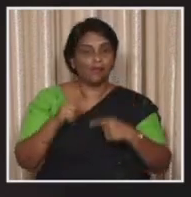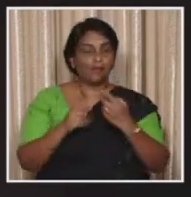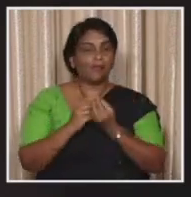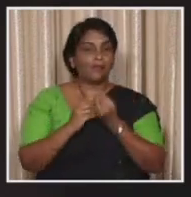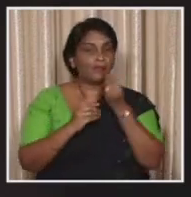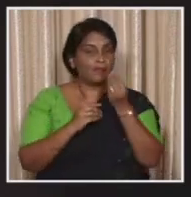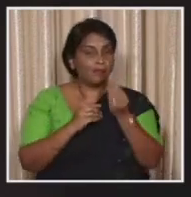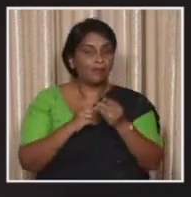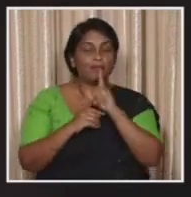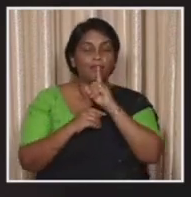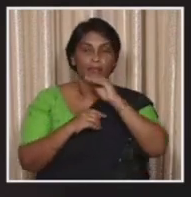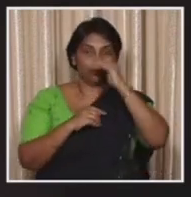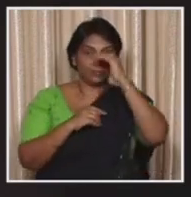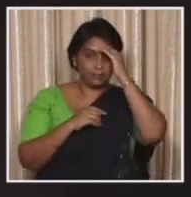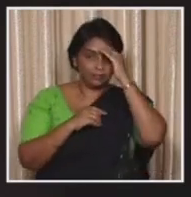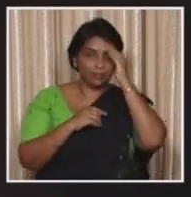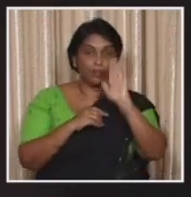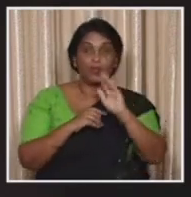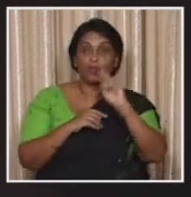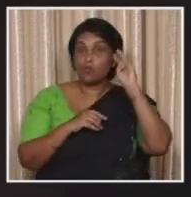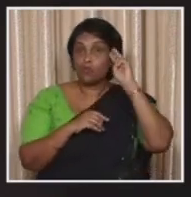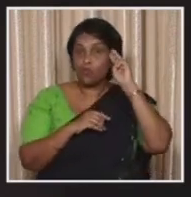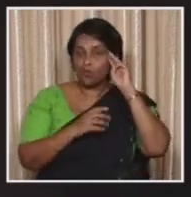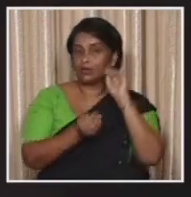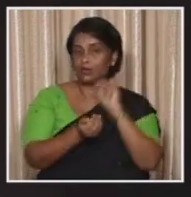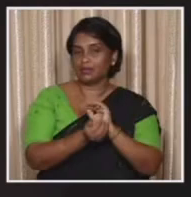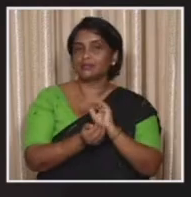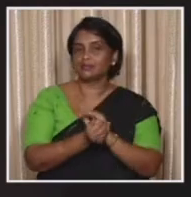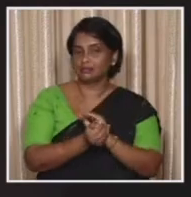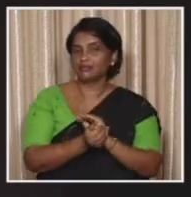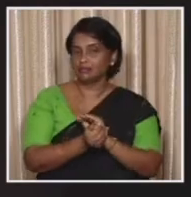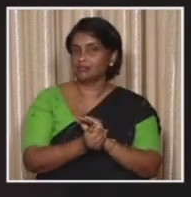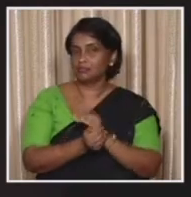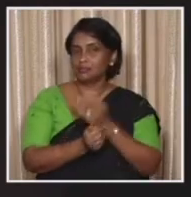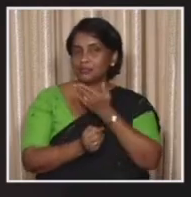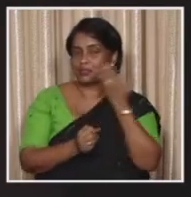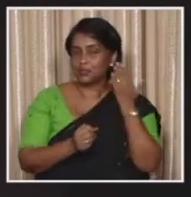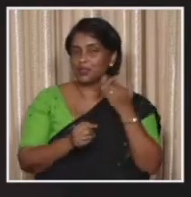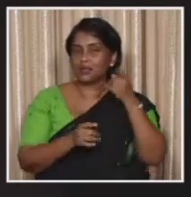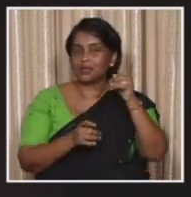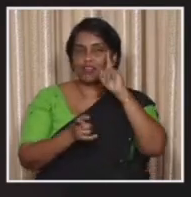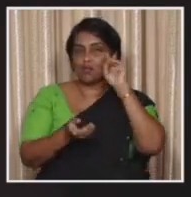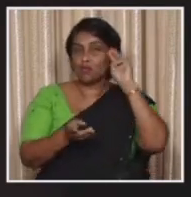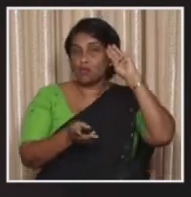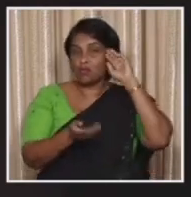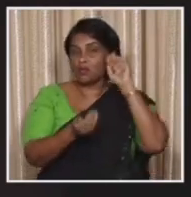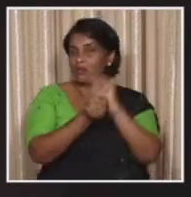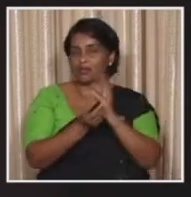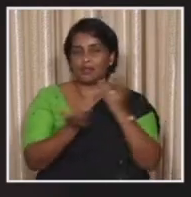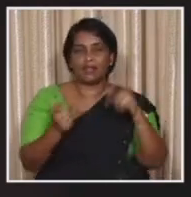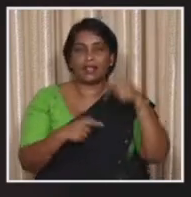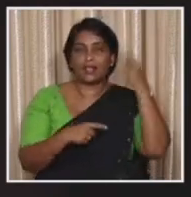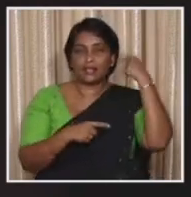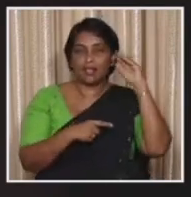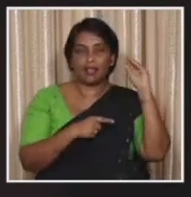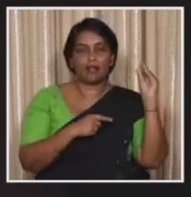දෙනවා කියලා කතානායකතුමා වෙච්ච පොරොන්දුව රකින්න තිබ්බා. ඒ පොරොන්දුව රකින්න නැතුව ඊයේ දිනේ හවස